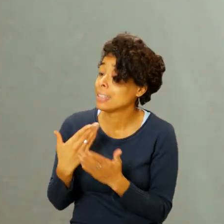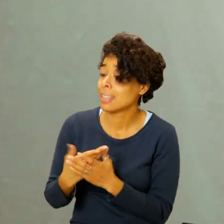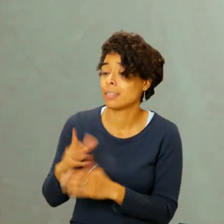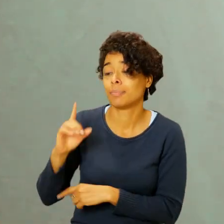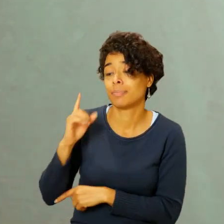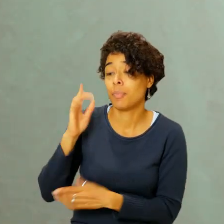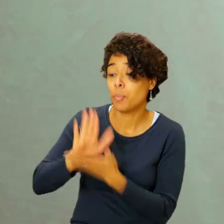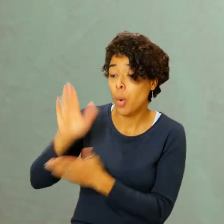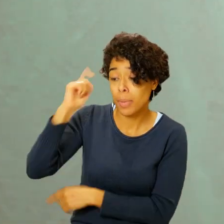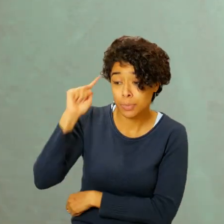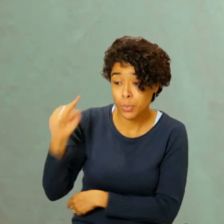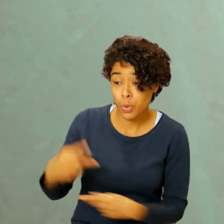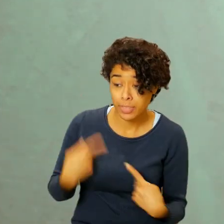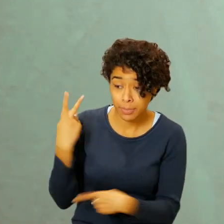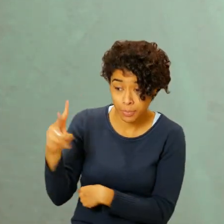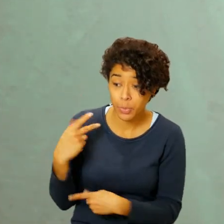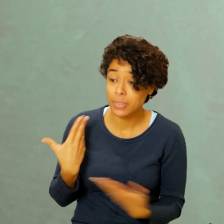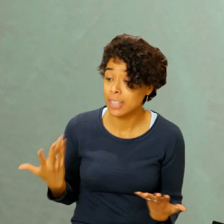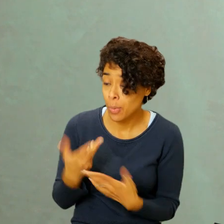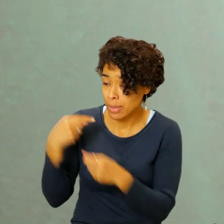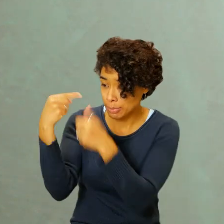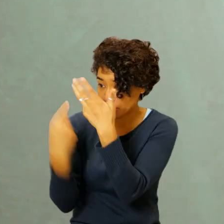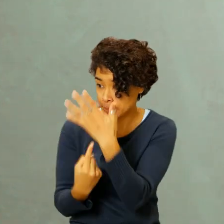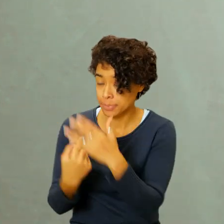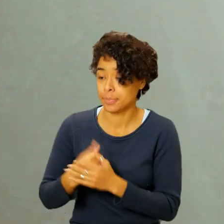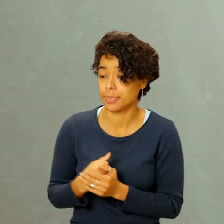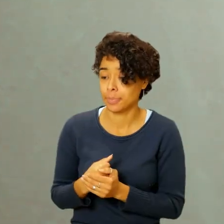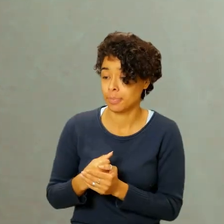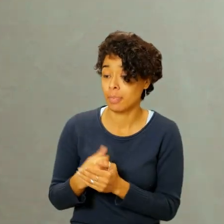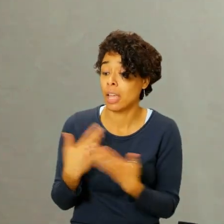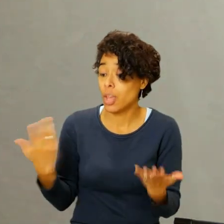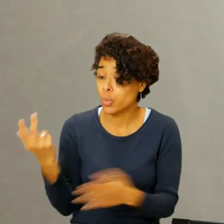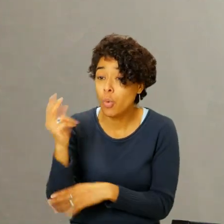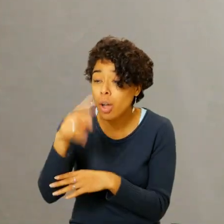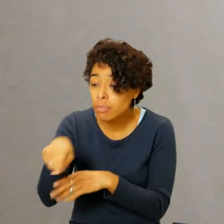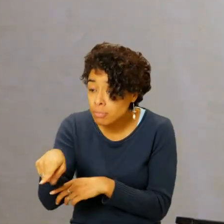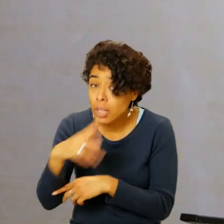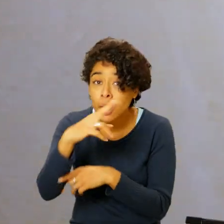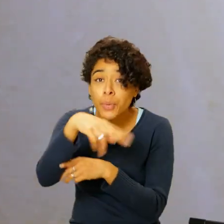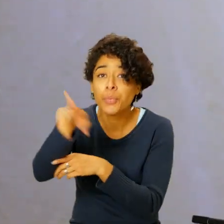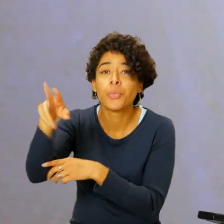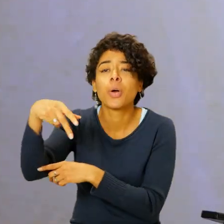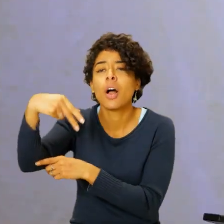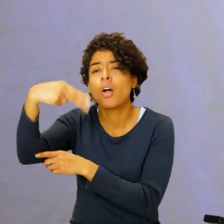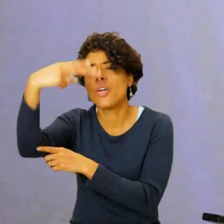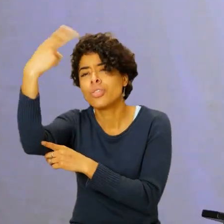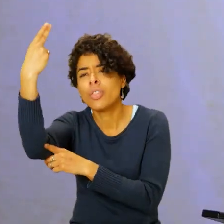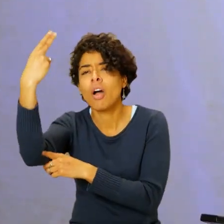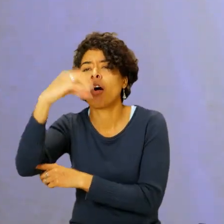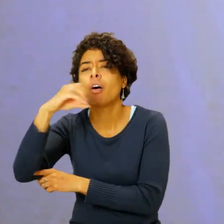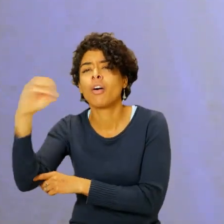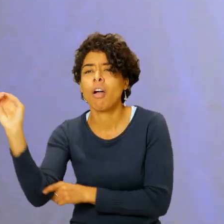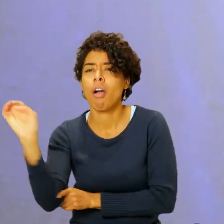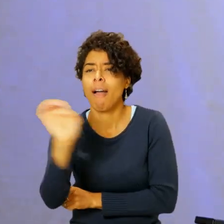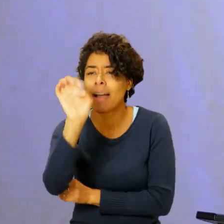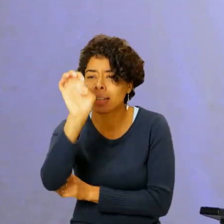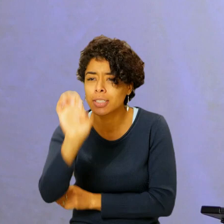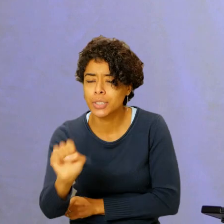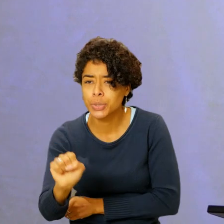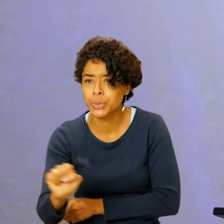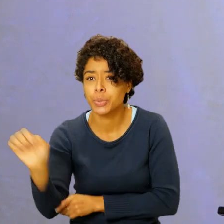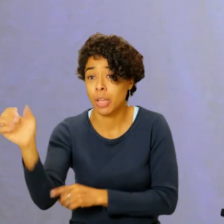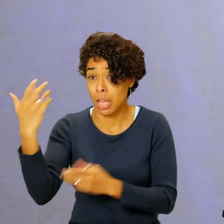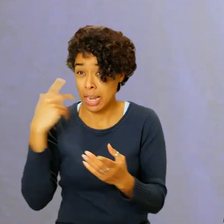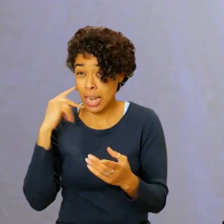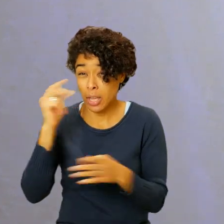pour ta vie. Il va lui dire, lève les yeux et du lieu où tu es, regarde vers le nord et le midi, vers l'orient et l'occident, car tout